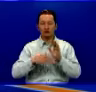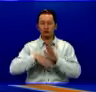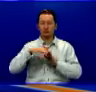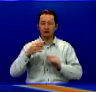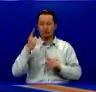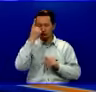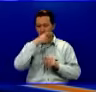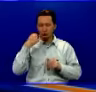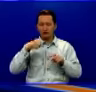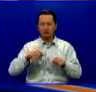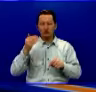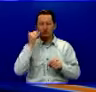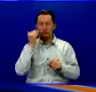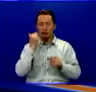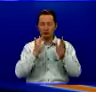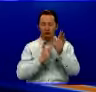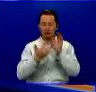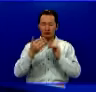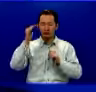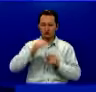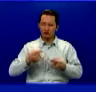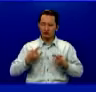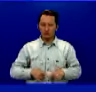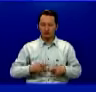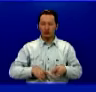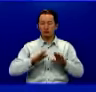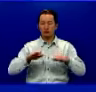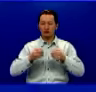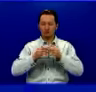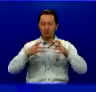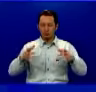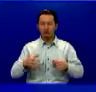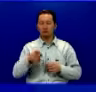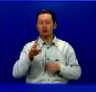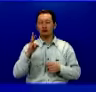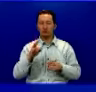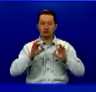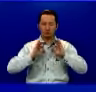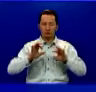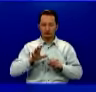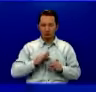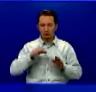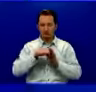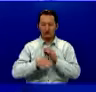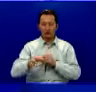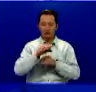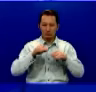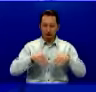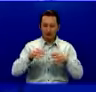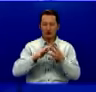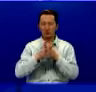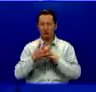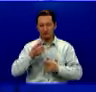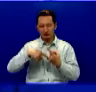Бір жылда өңір халқы орта есеппен 75 мыңға артты. Кездесуде президент Нұрсұлтан Назарбаев облыс өнеркәсібін, ауыл шаруашылығы мен